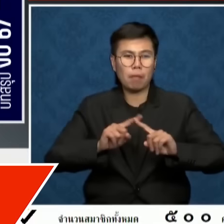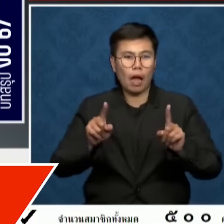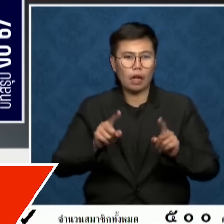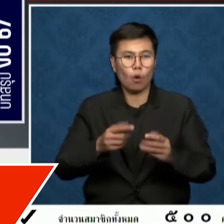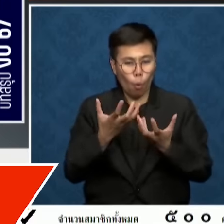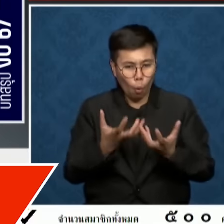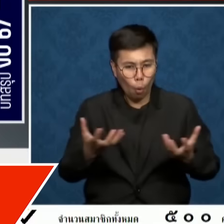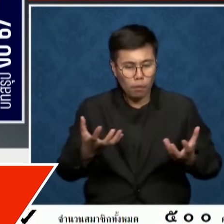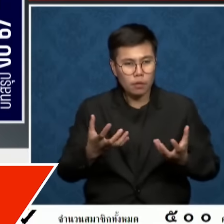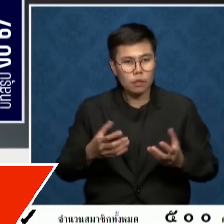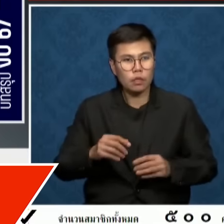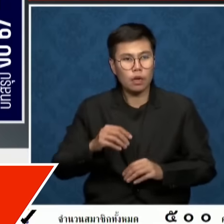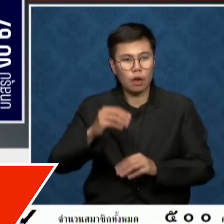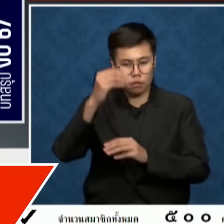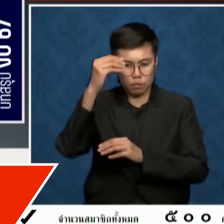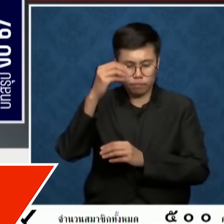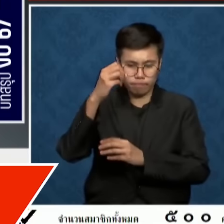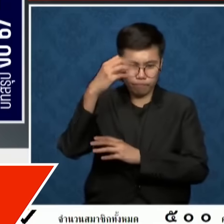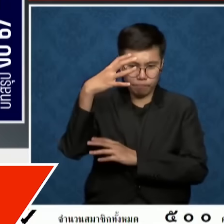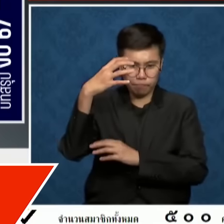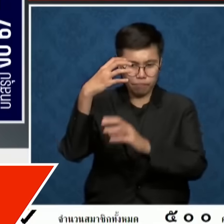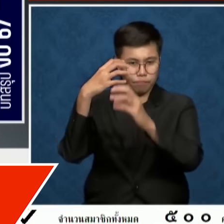ยะห่างในการติดจะต่างกัน